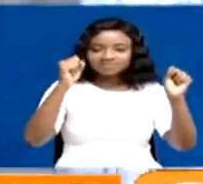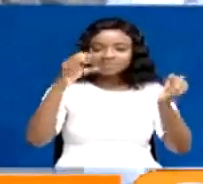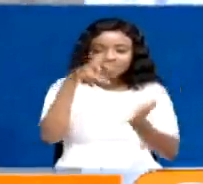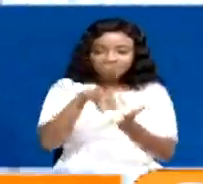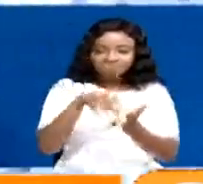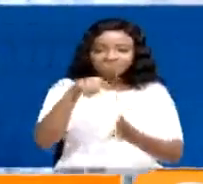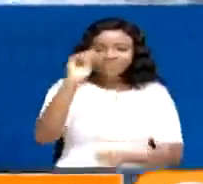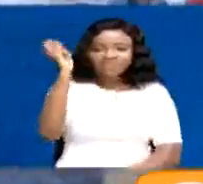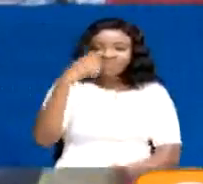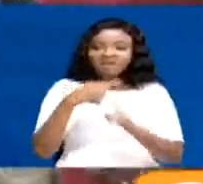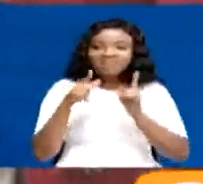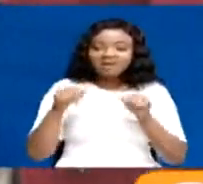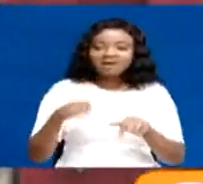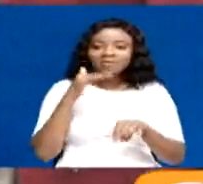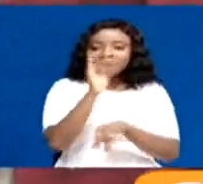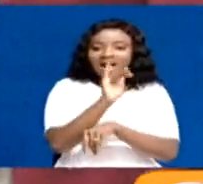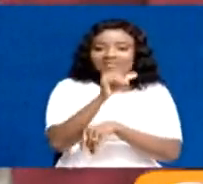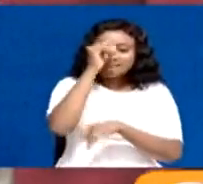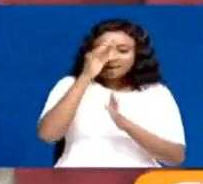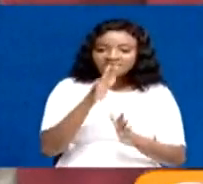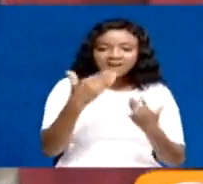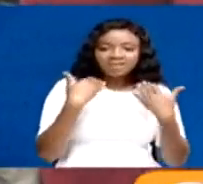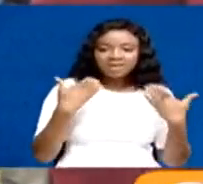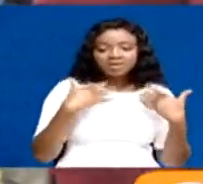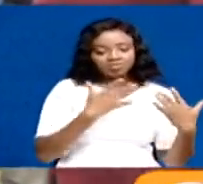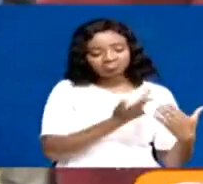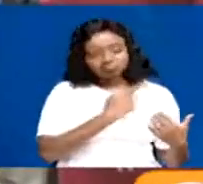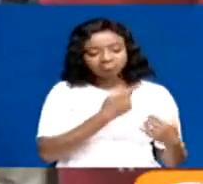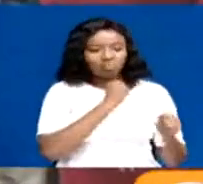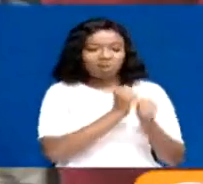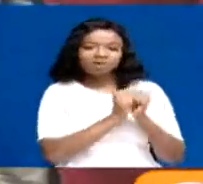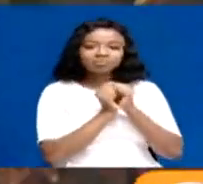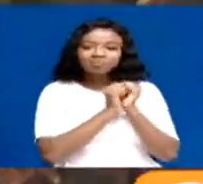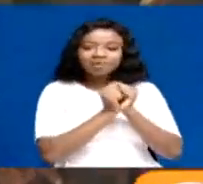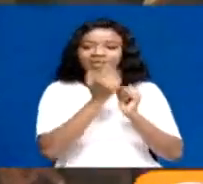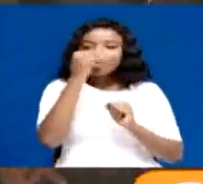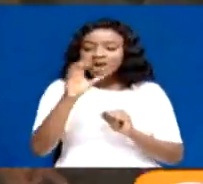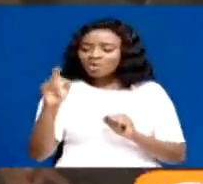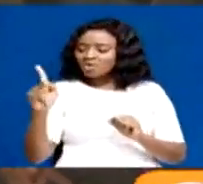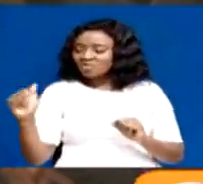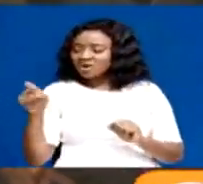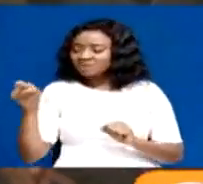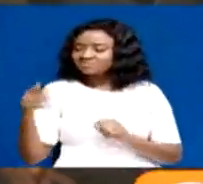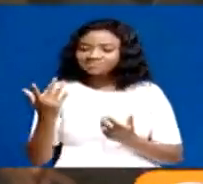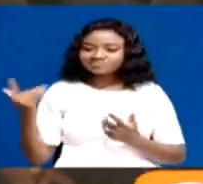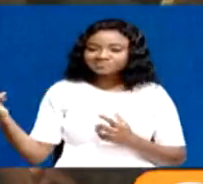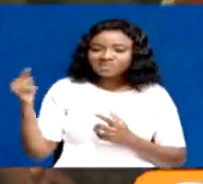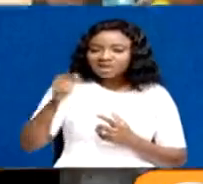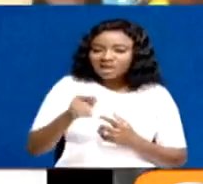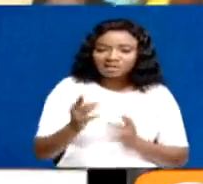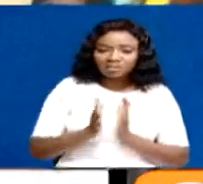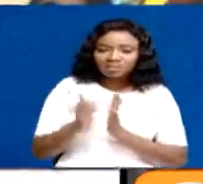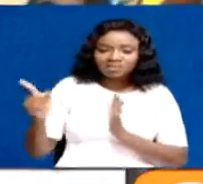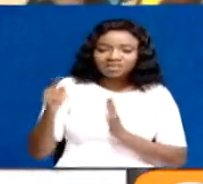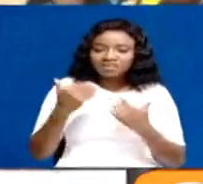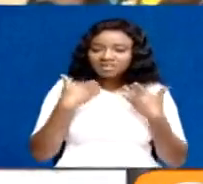Leo akitafuta ushirikiano wa gavana wa Meru Kiraitu Murungi baada ya viongozi wenza wa OKA kukosa kuungana naye kwenye safari